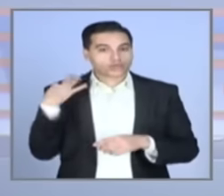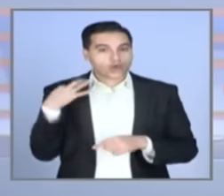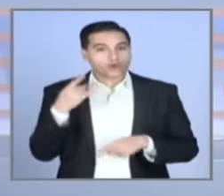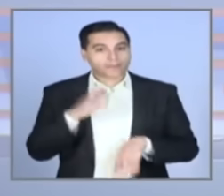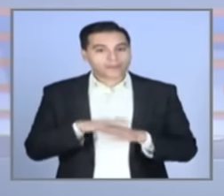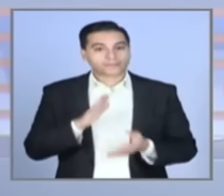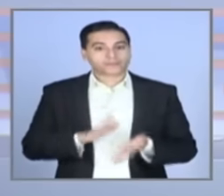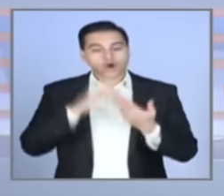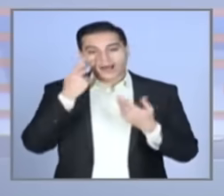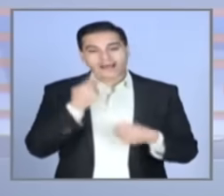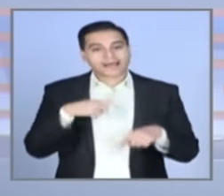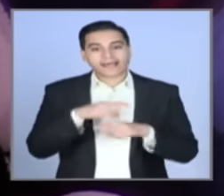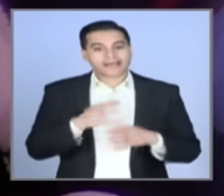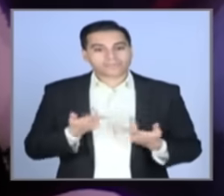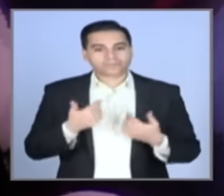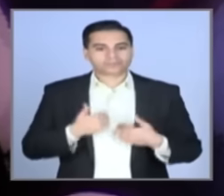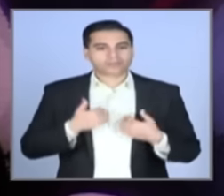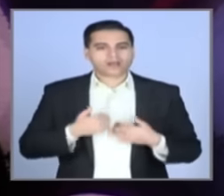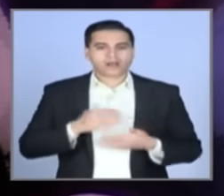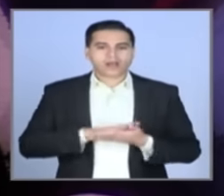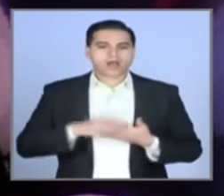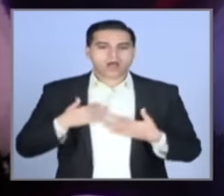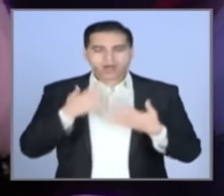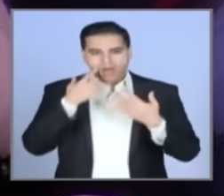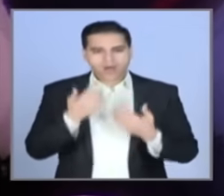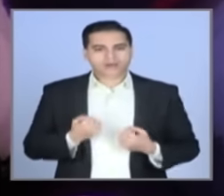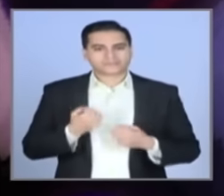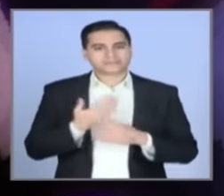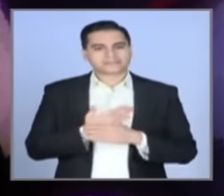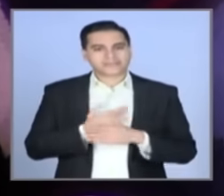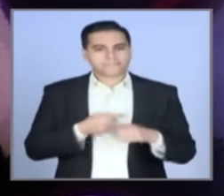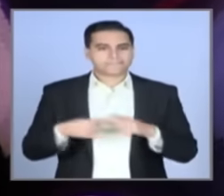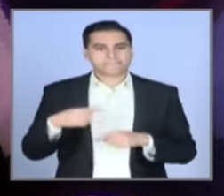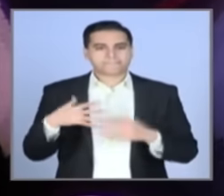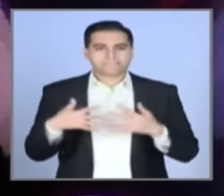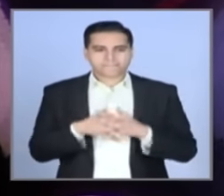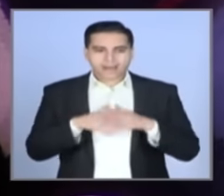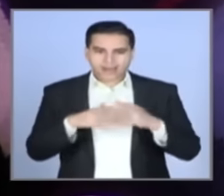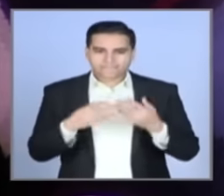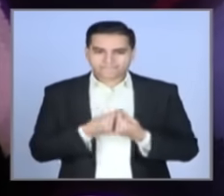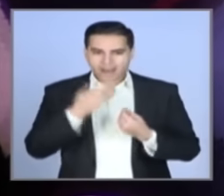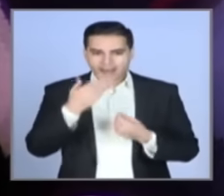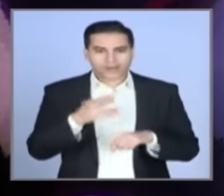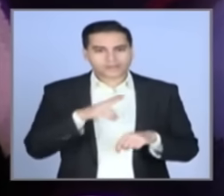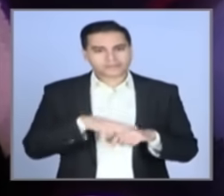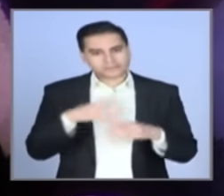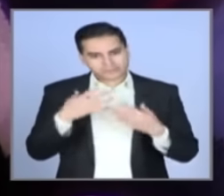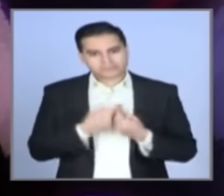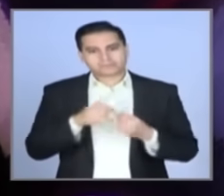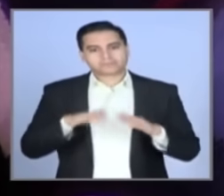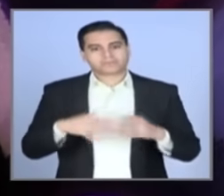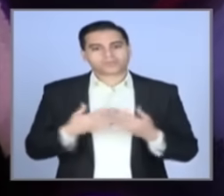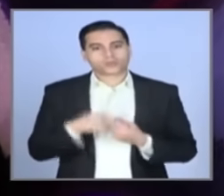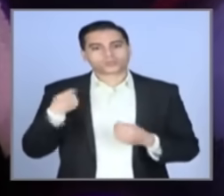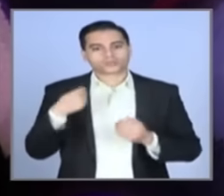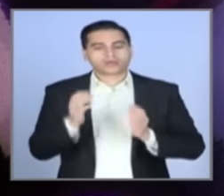دي بتمثل لهم ايه؟ هي بتمثل لهم حاجة كبيرة قوي، ان هو هم مع حضرتك اكيد، وكمان ان هم